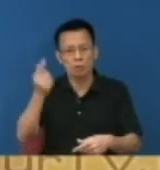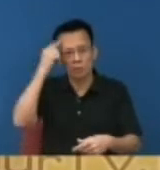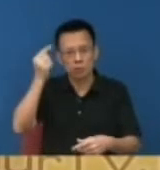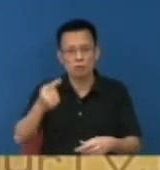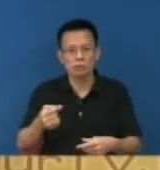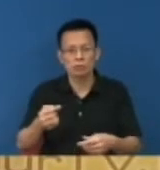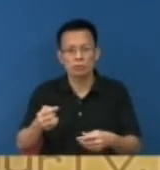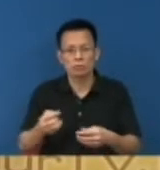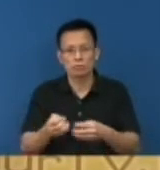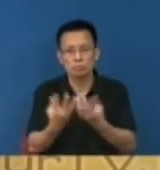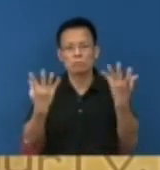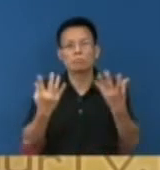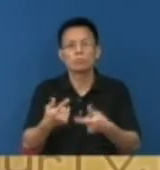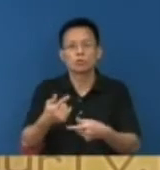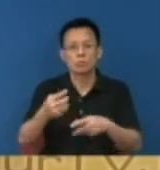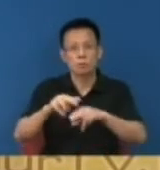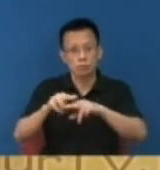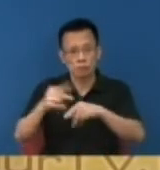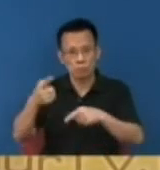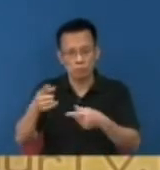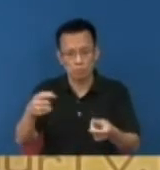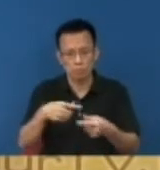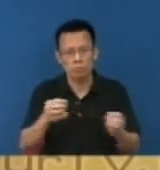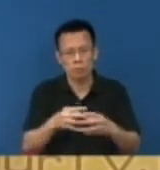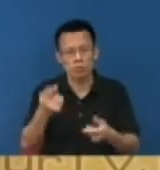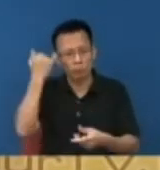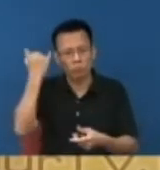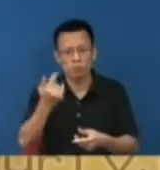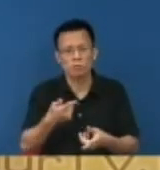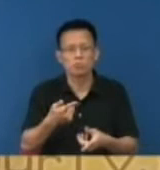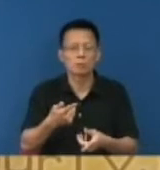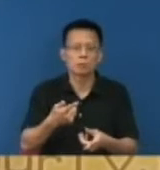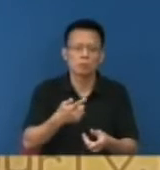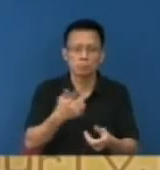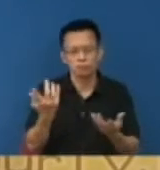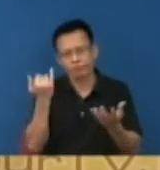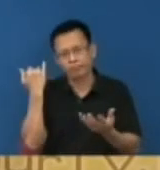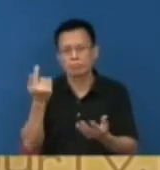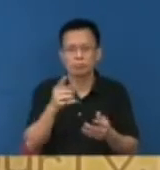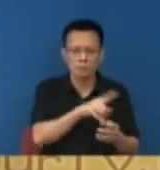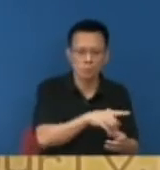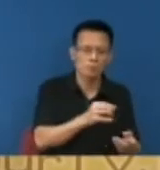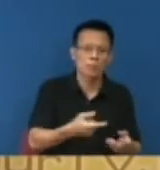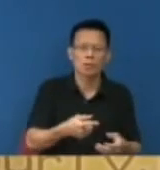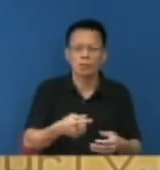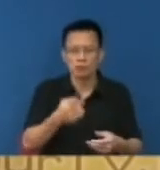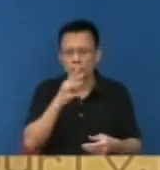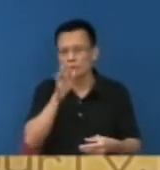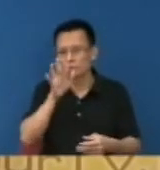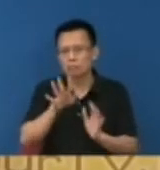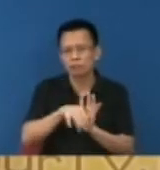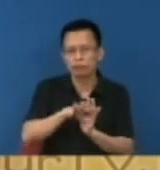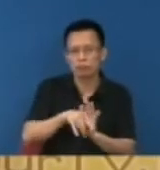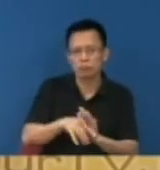不知道共產黨接受他建議，因為共產黨建議他接受啦，總之大家就握了手啦。他